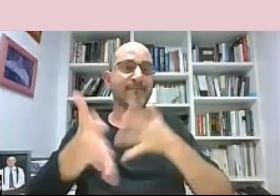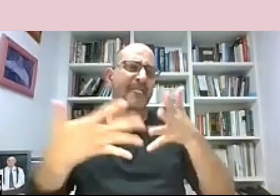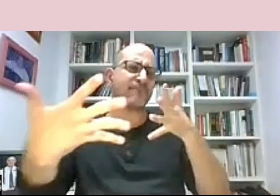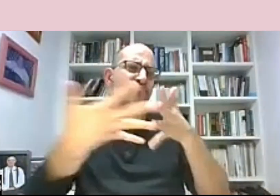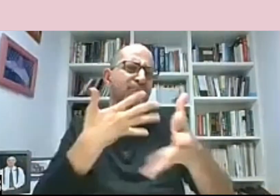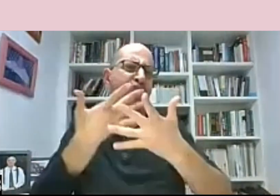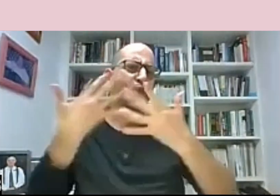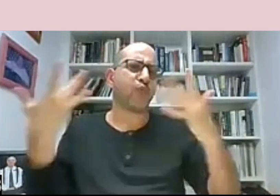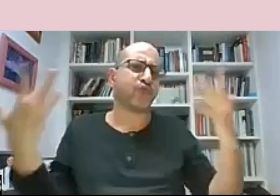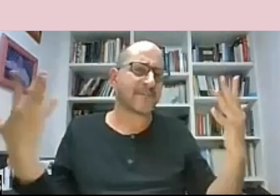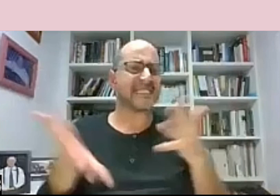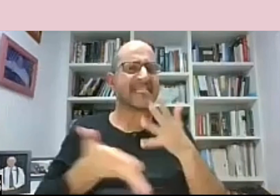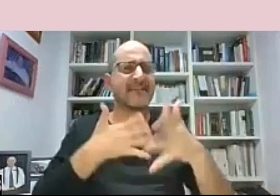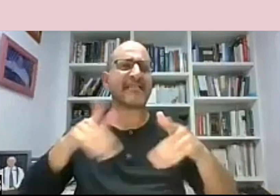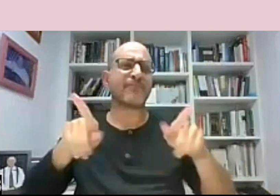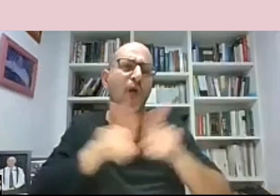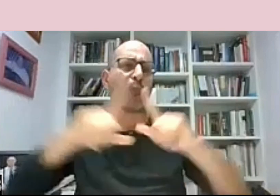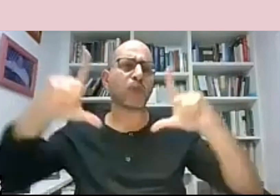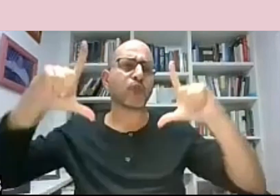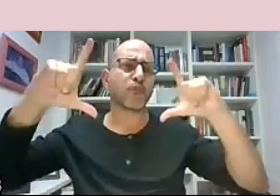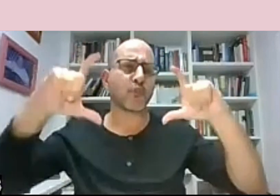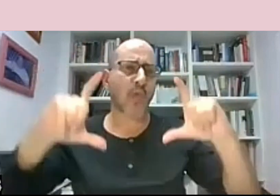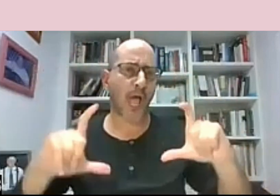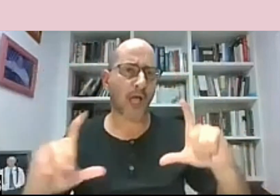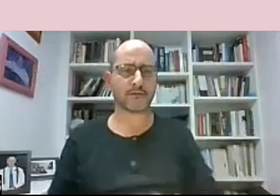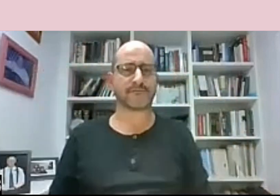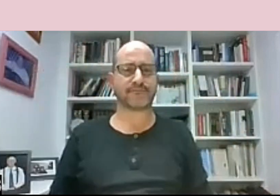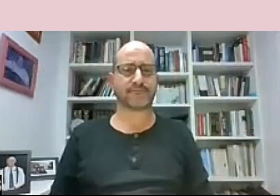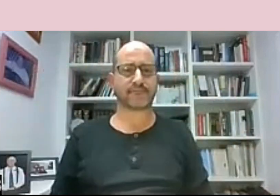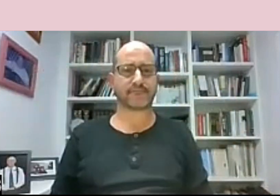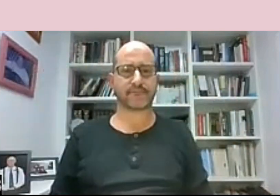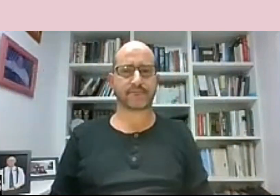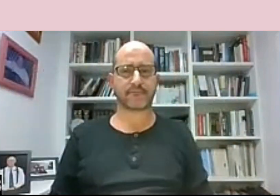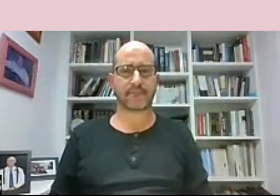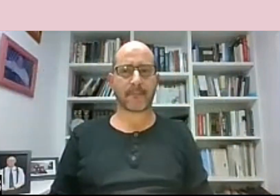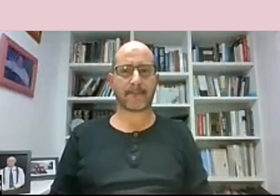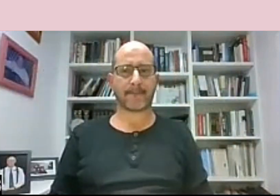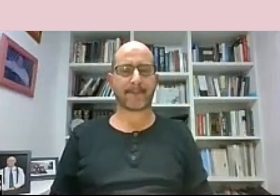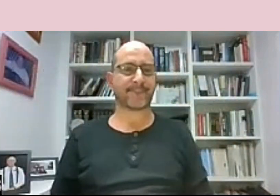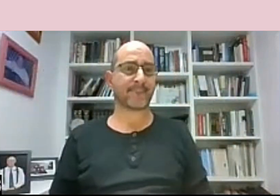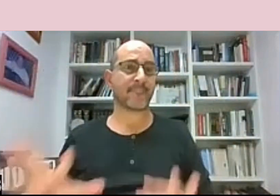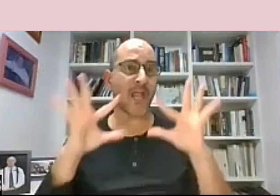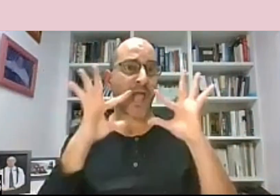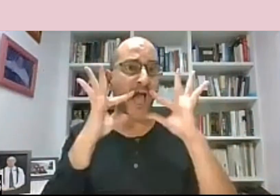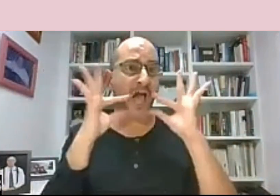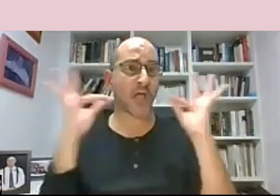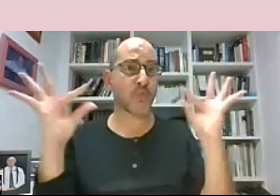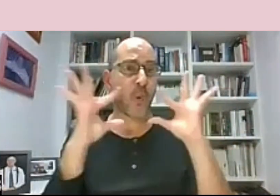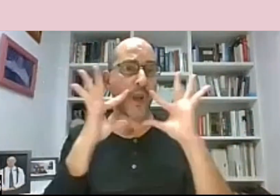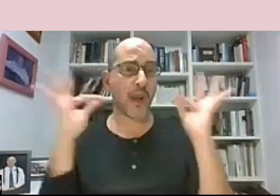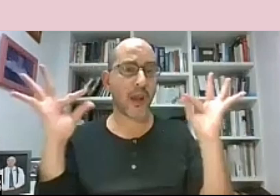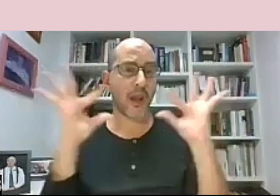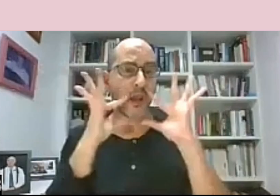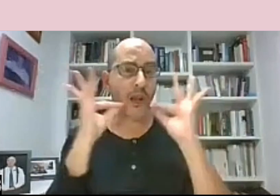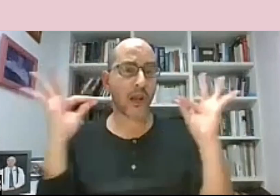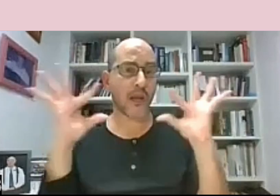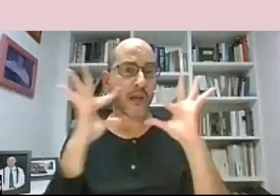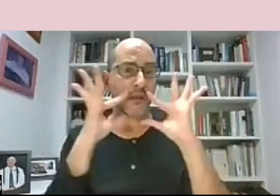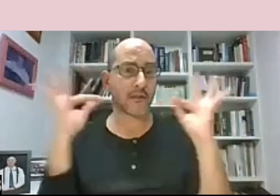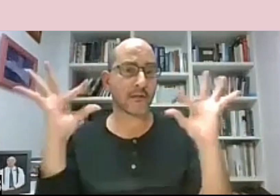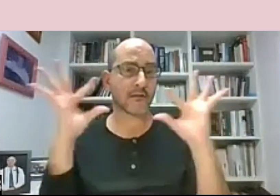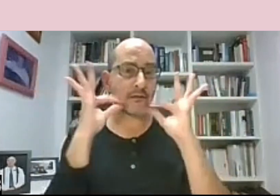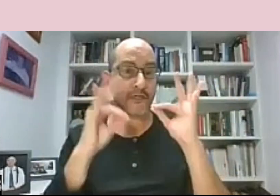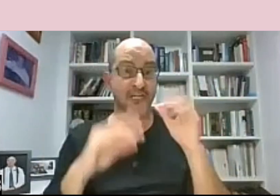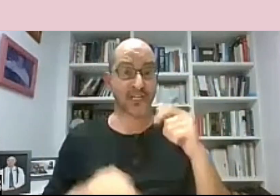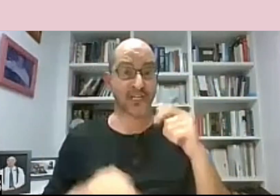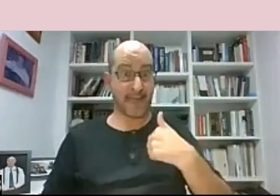אני אדגים לכם סימנים שקופים וסימנים שהם בעצם כמו תמונה. חתול,